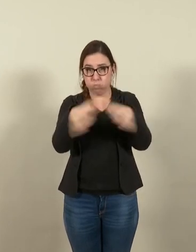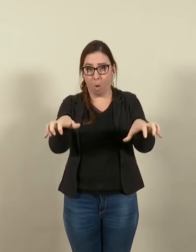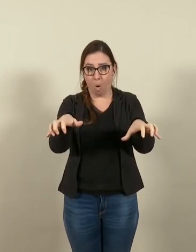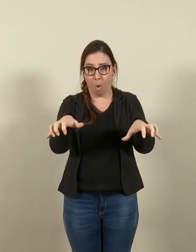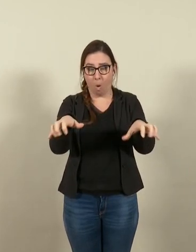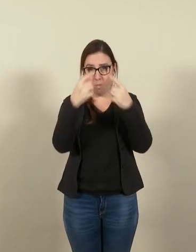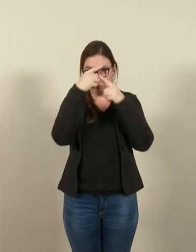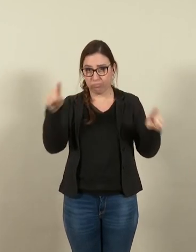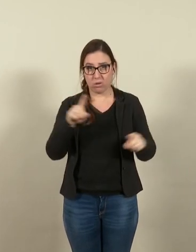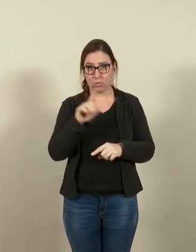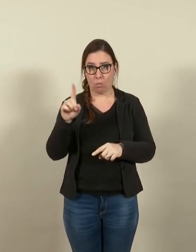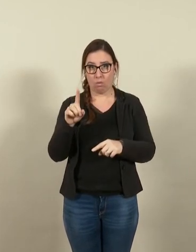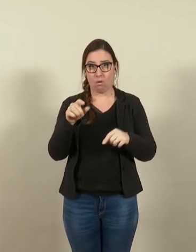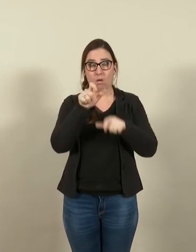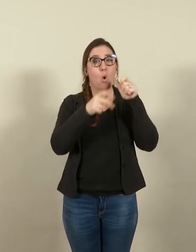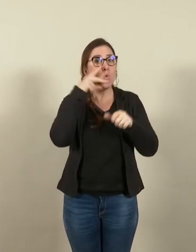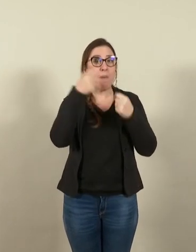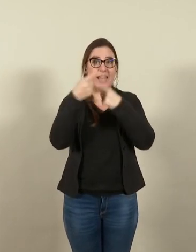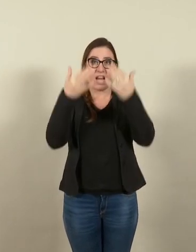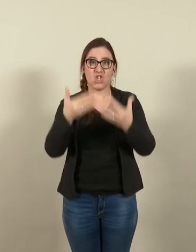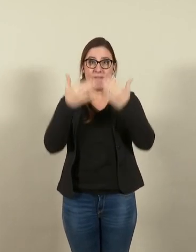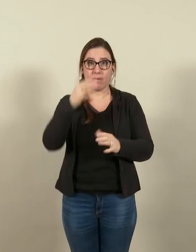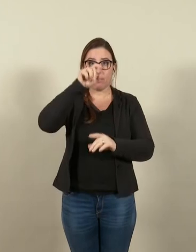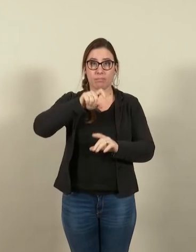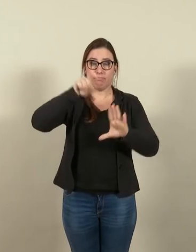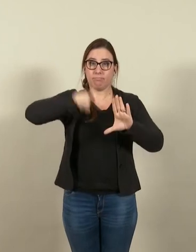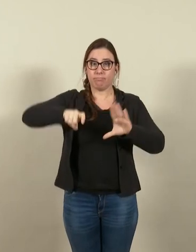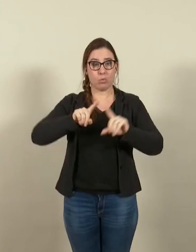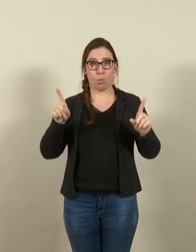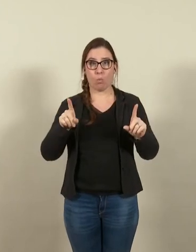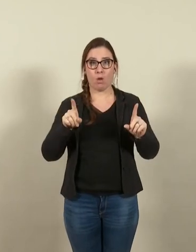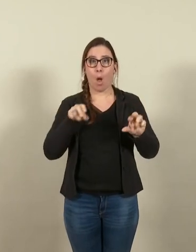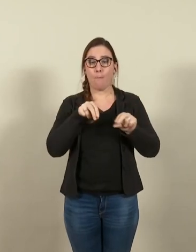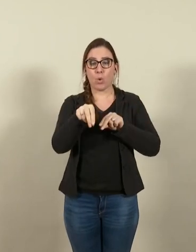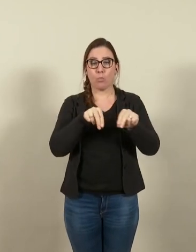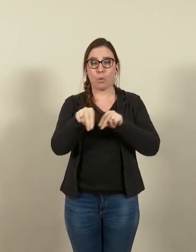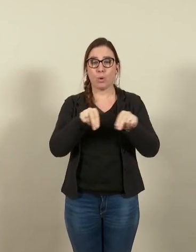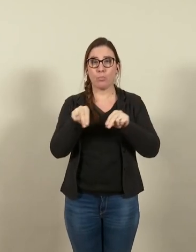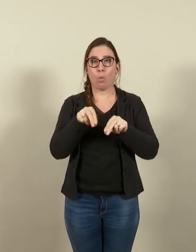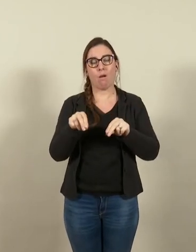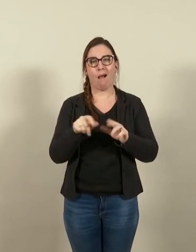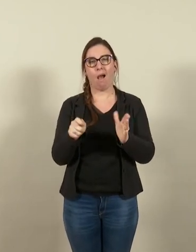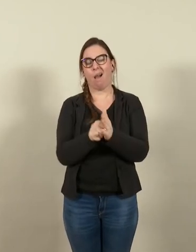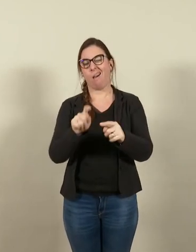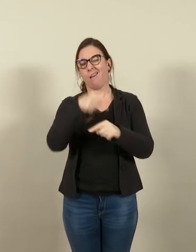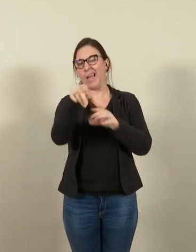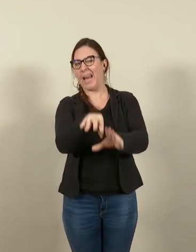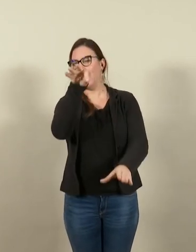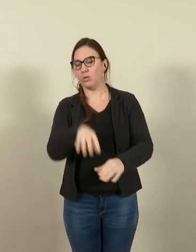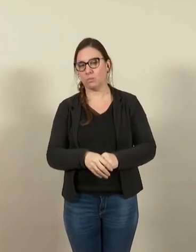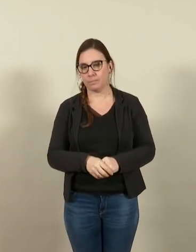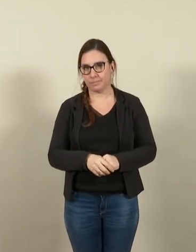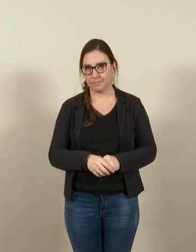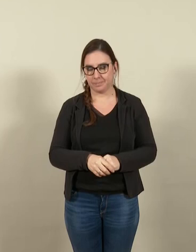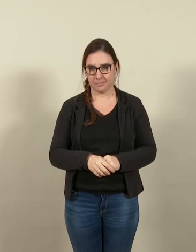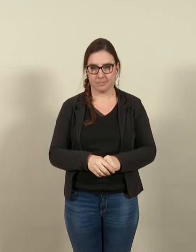gens ce ne sont pas des chiffres et ce ne sont pas des pions qui servent un agenda politique et alors en revanche je pense